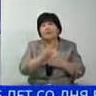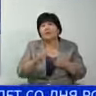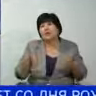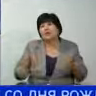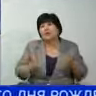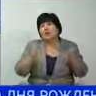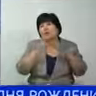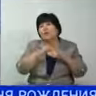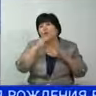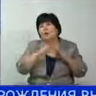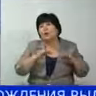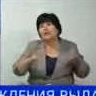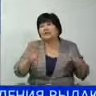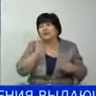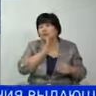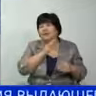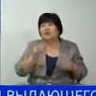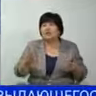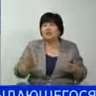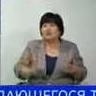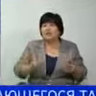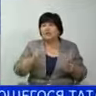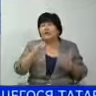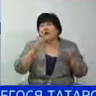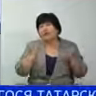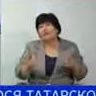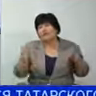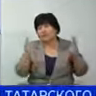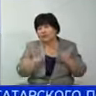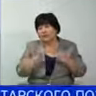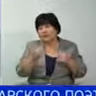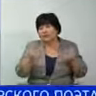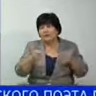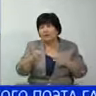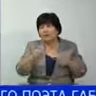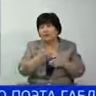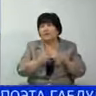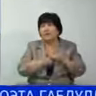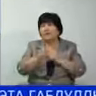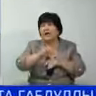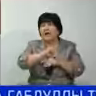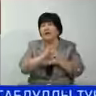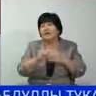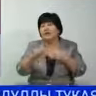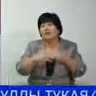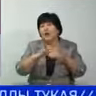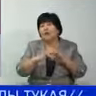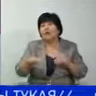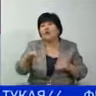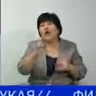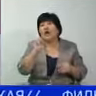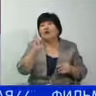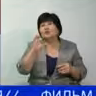обеспечение жильем многодетных матерей и жильцов аварийных домов. В этом году, по данным соответствующего управления, начнется газификация пригородного аульного